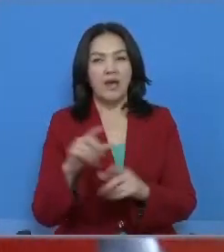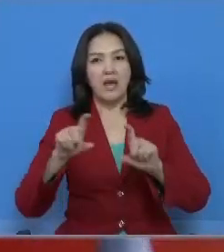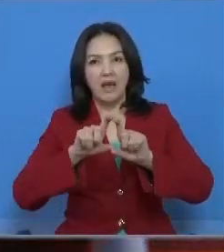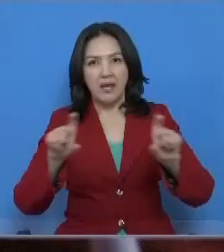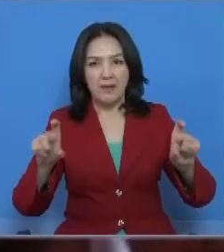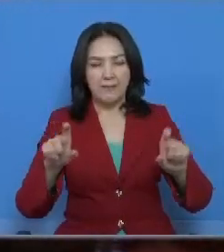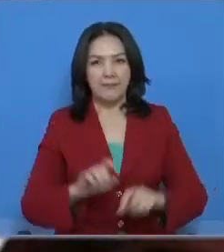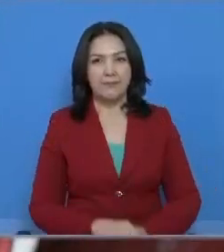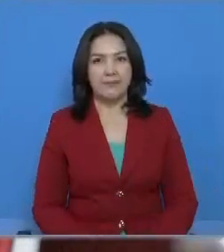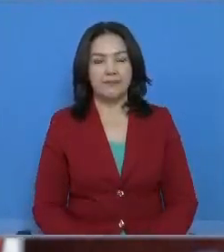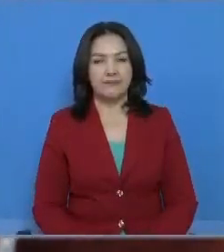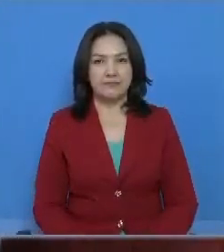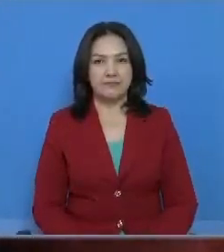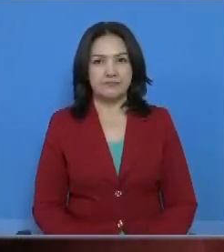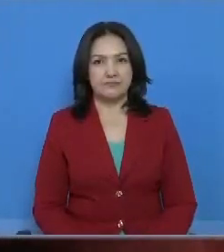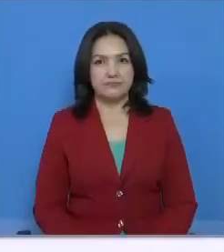учебных заведений.